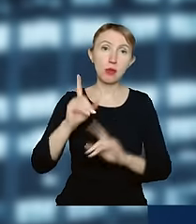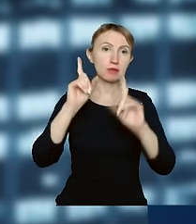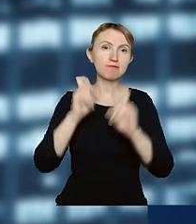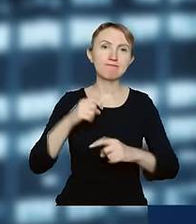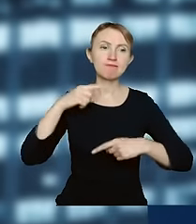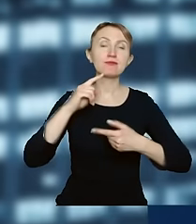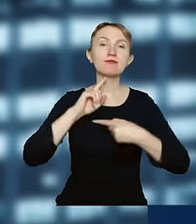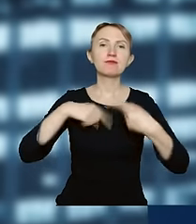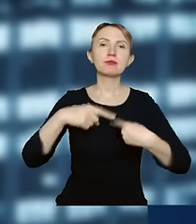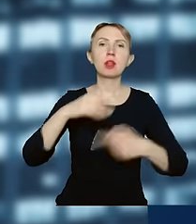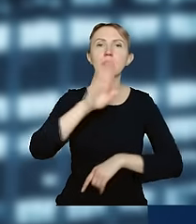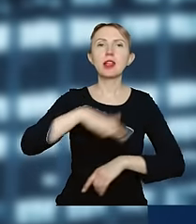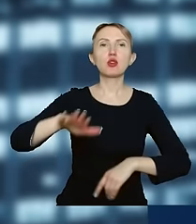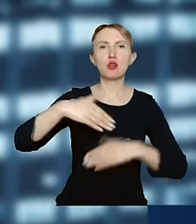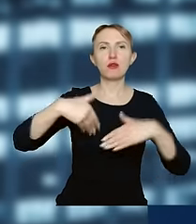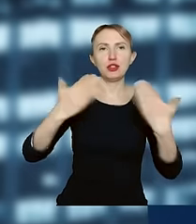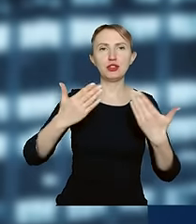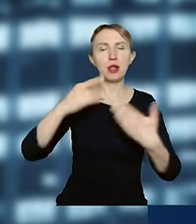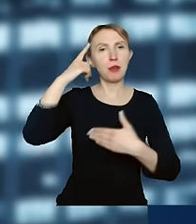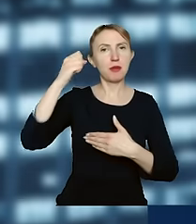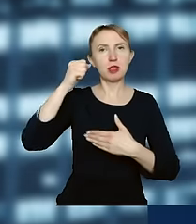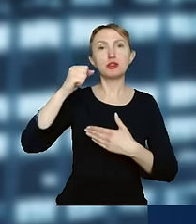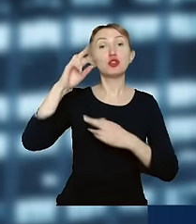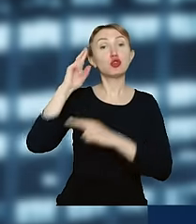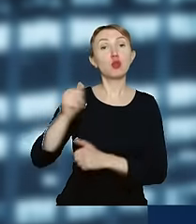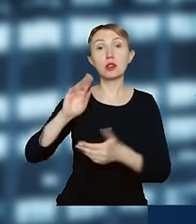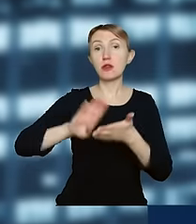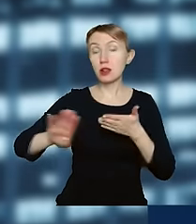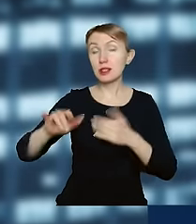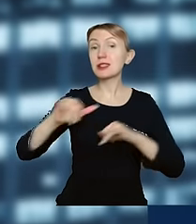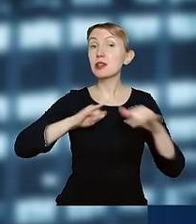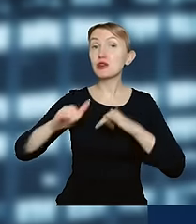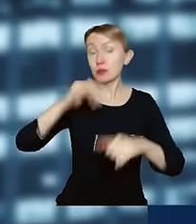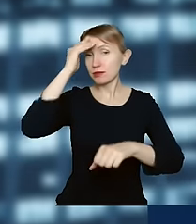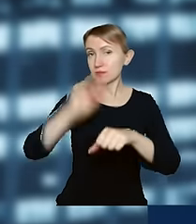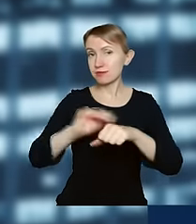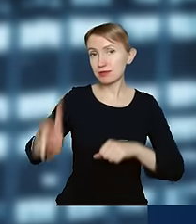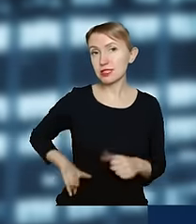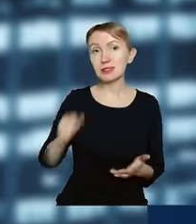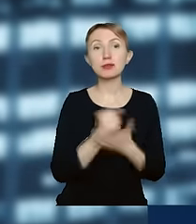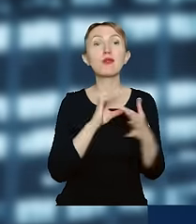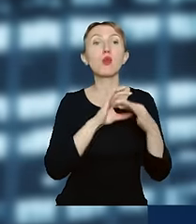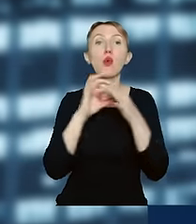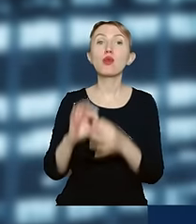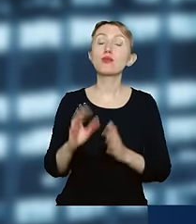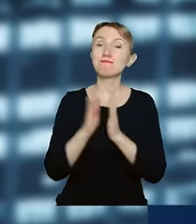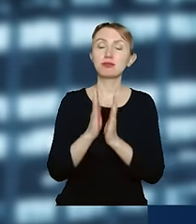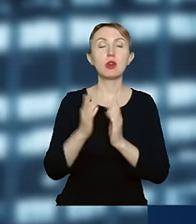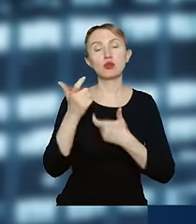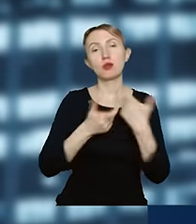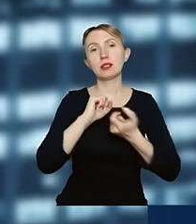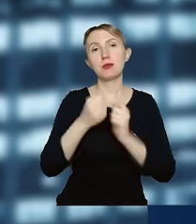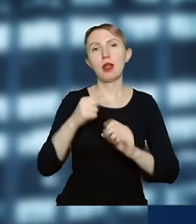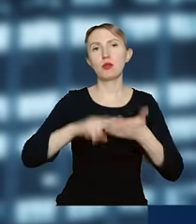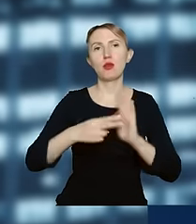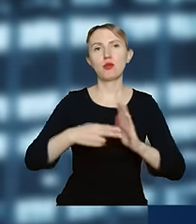emisja Narodowy Dzień Pamięci Żołnierzy Wyklętych. Zarząd Poczty Polskiej S.A. wnioskuje do ministra właściwego do spraw łączności o wprowadzenie zmian do planu